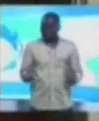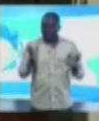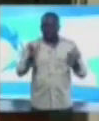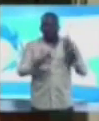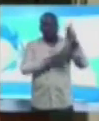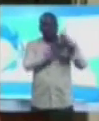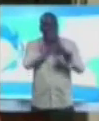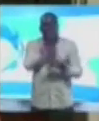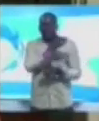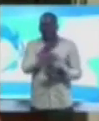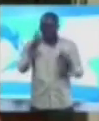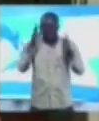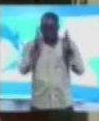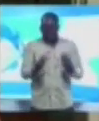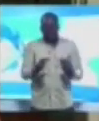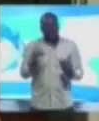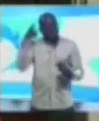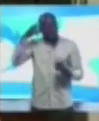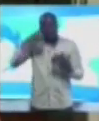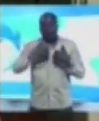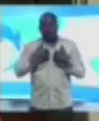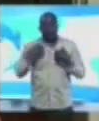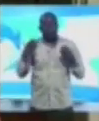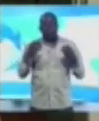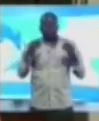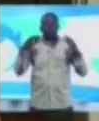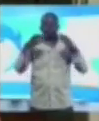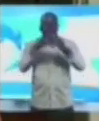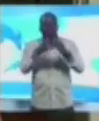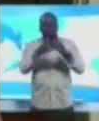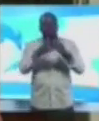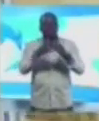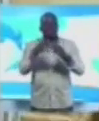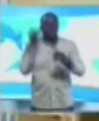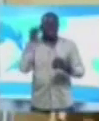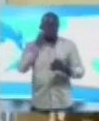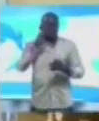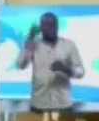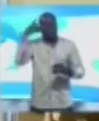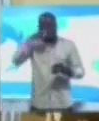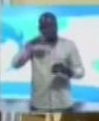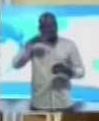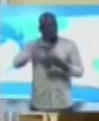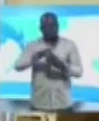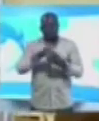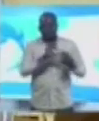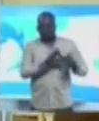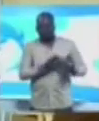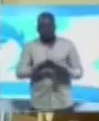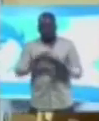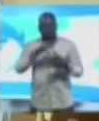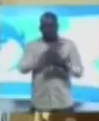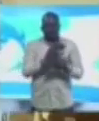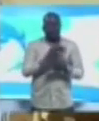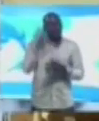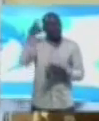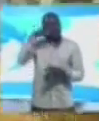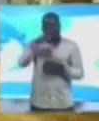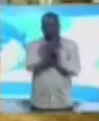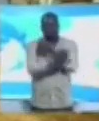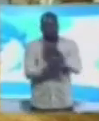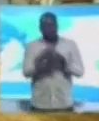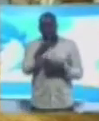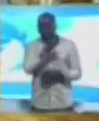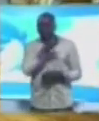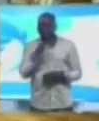peuple burkinabé confronté à plusieurs défis. Elle a par ailleurs annoncé l'extension de la coopération entre son pays et le Burkina